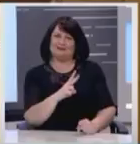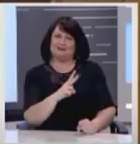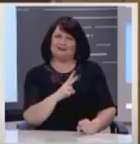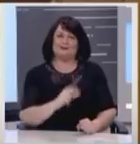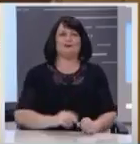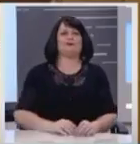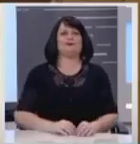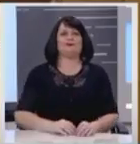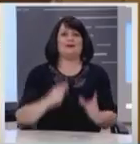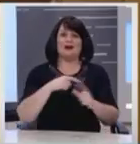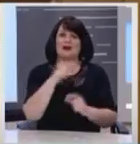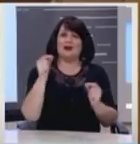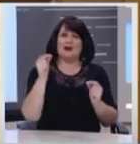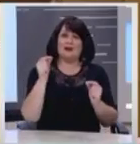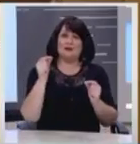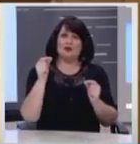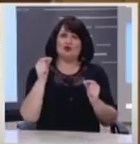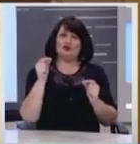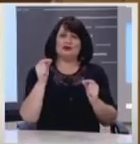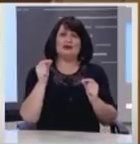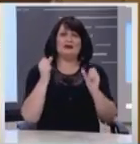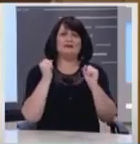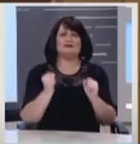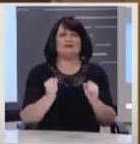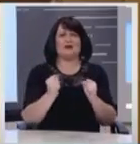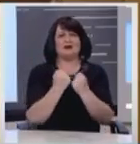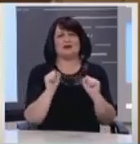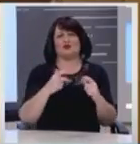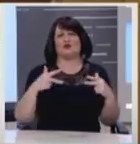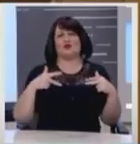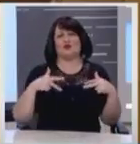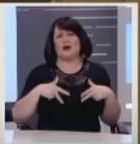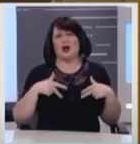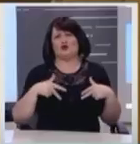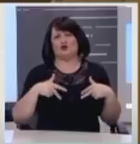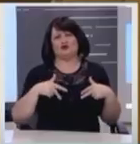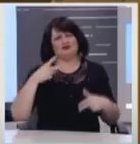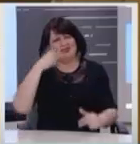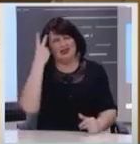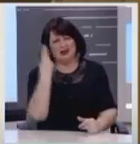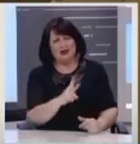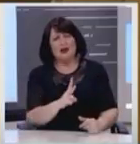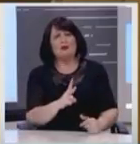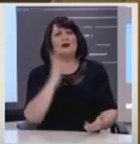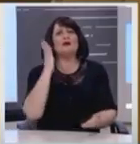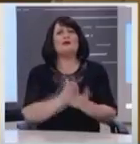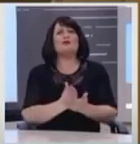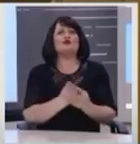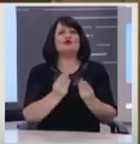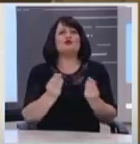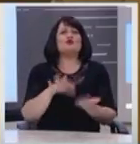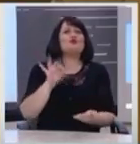Η Κυπριακή Δημοκρατία ως κυρίαρχο κράτος έχει το αναφέρετο δικαίωμα να επιλέξει τον